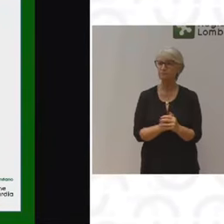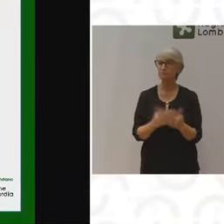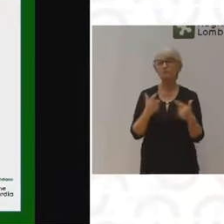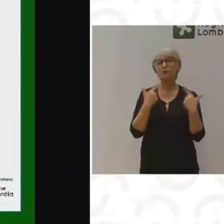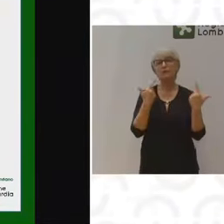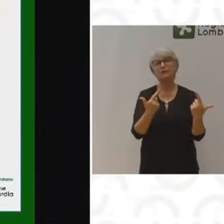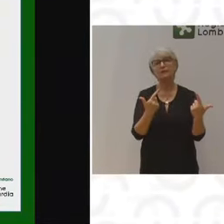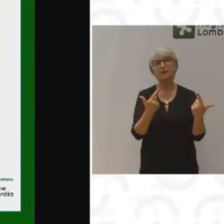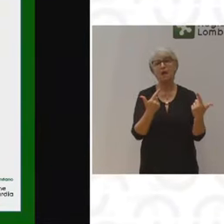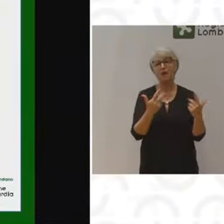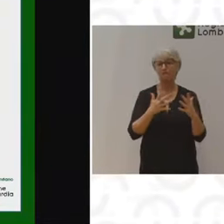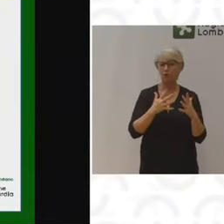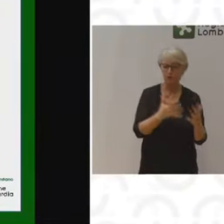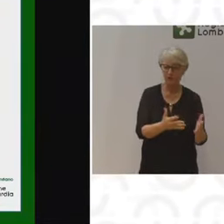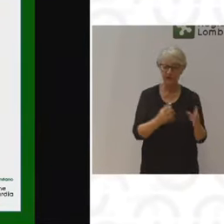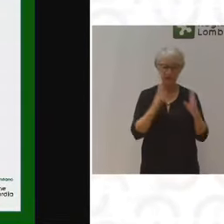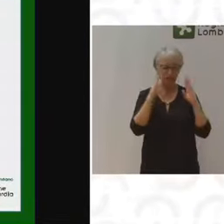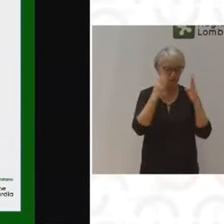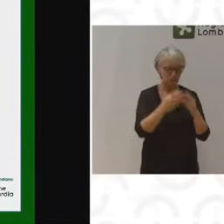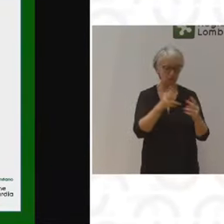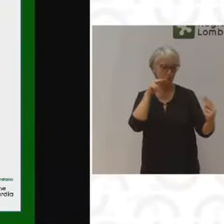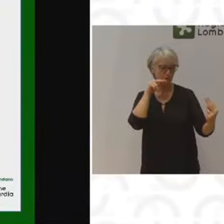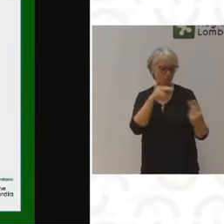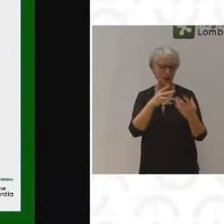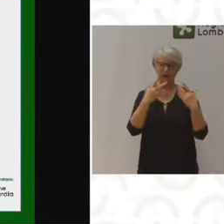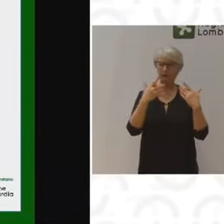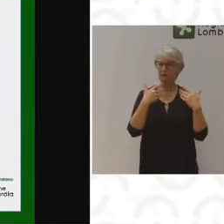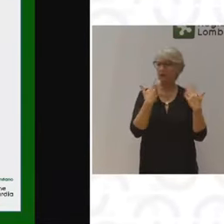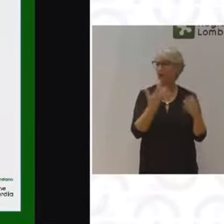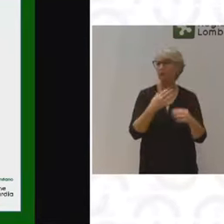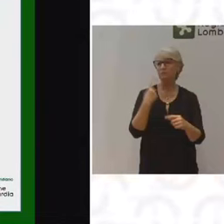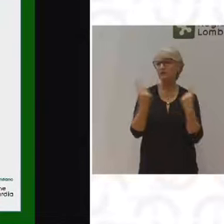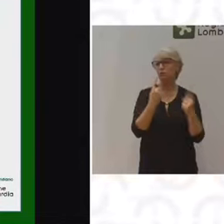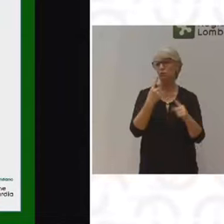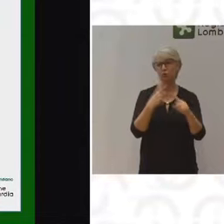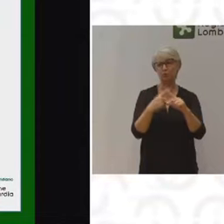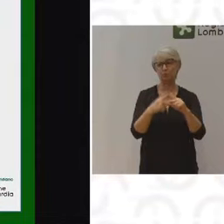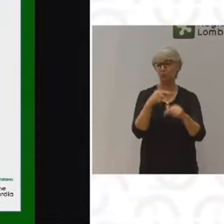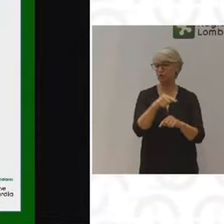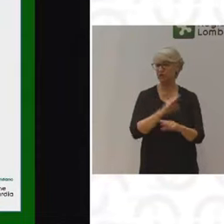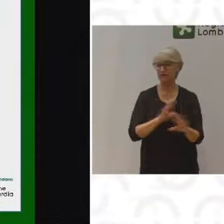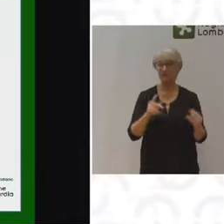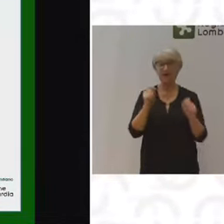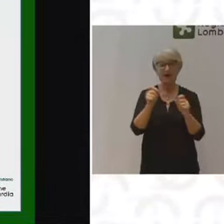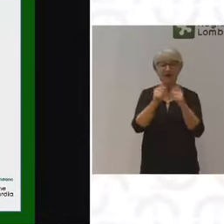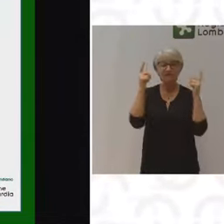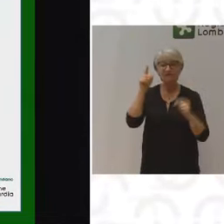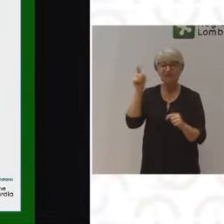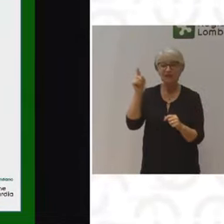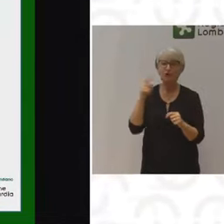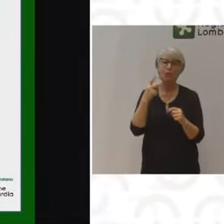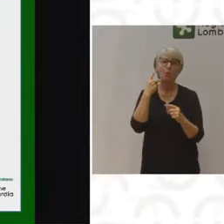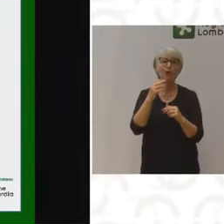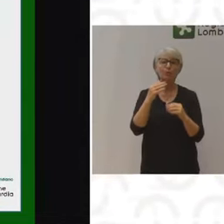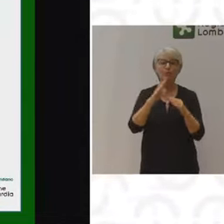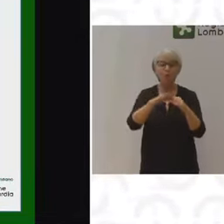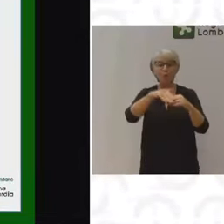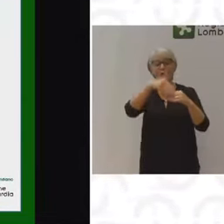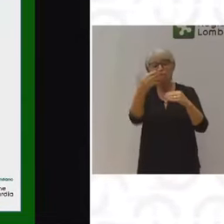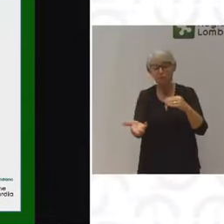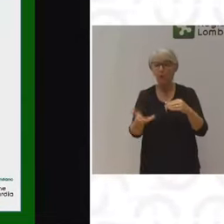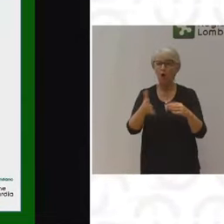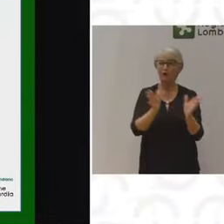positivo, volontariato, attenzione, sguardi che si moltiplicano. Ecco, questo video punta quindi a quello che c'è fuori dall'appartamento, non